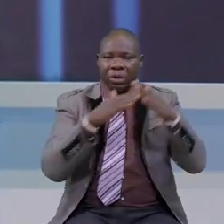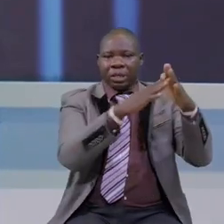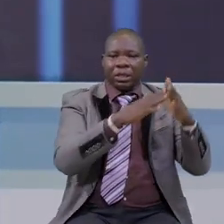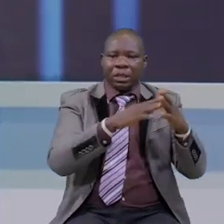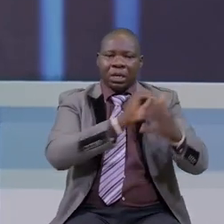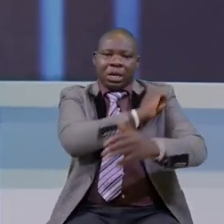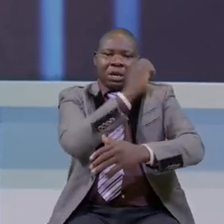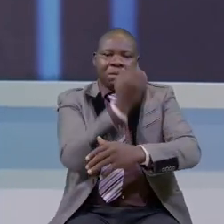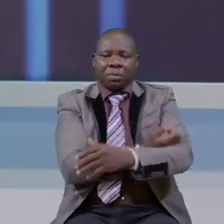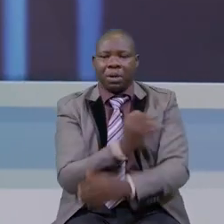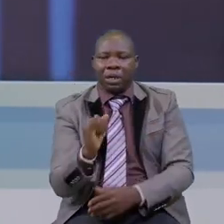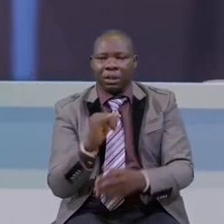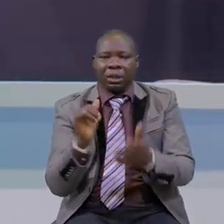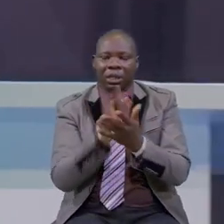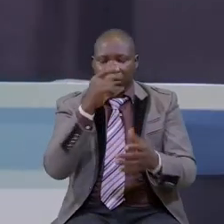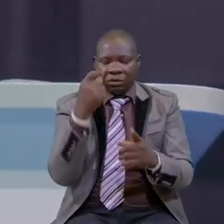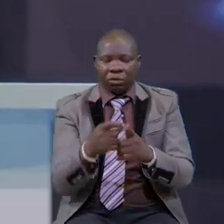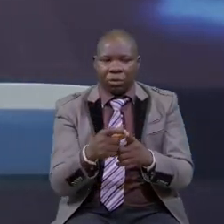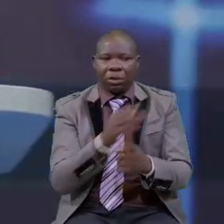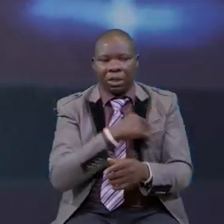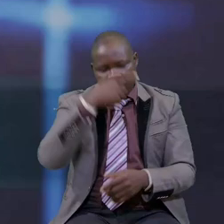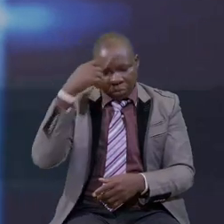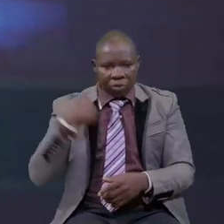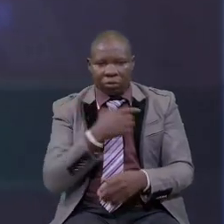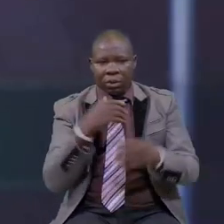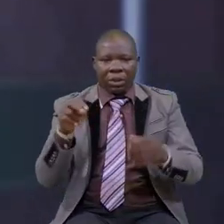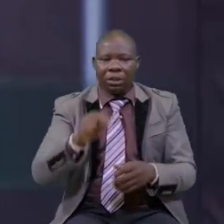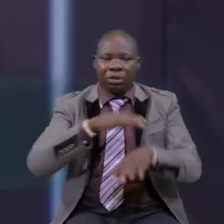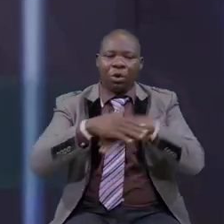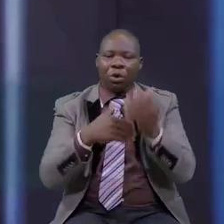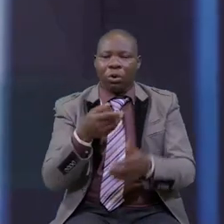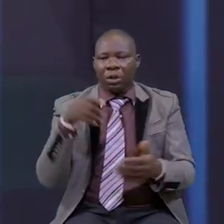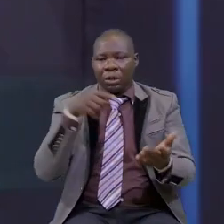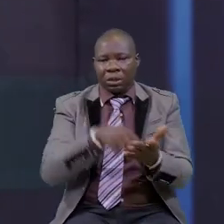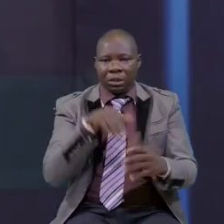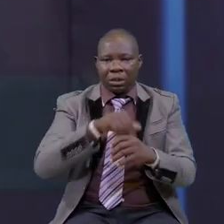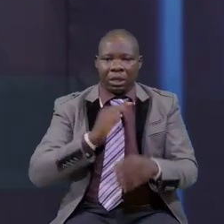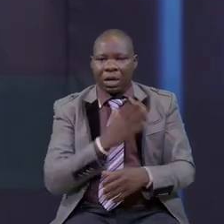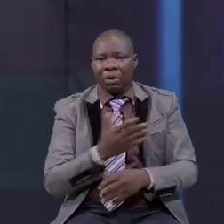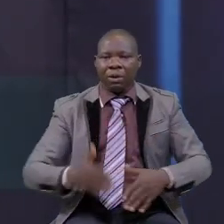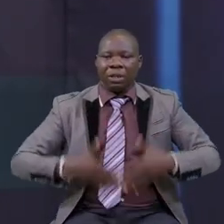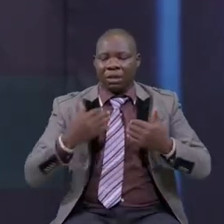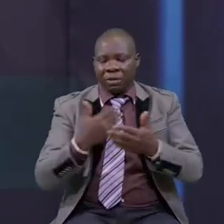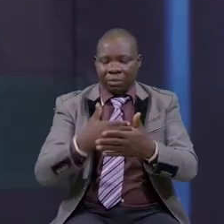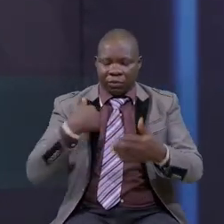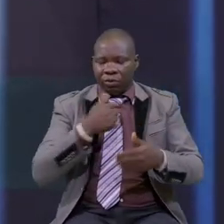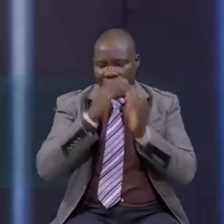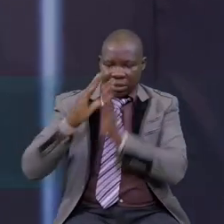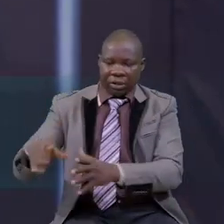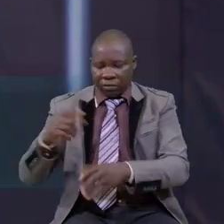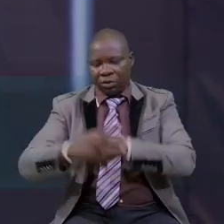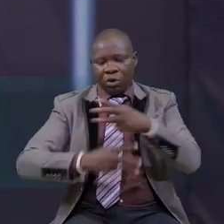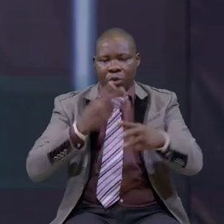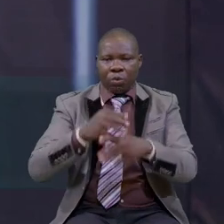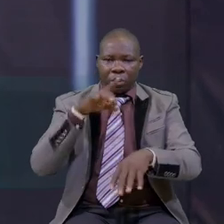et revêt de puissance. Ça, c'est la parole. Parce que nous avons besoin de tout cela dans nos vies avant de quitter le monde. C'est